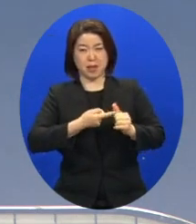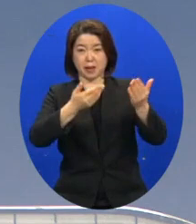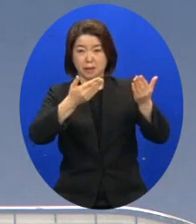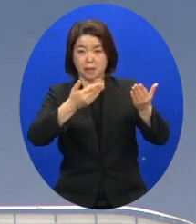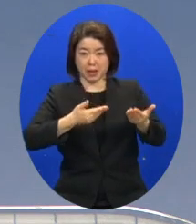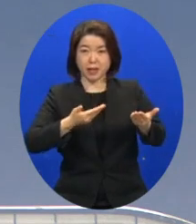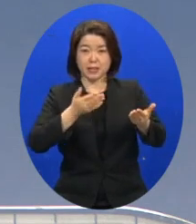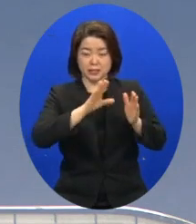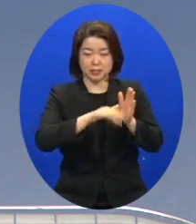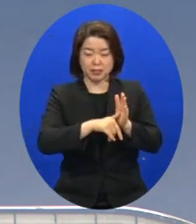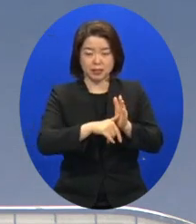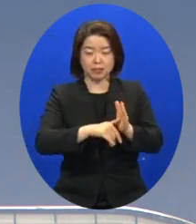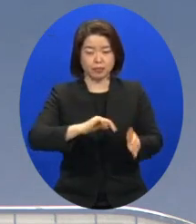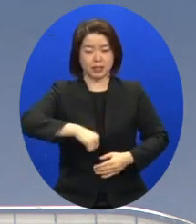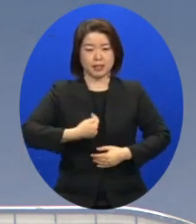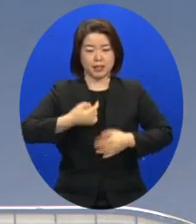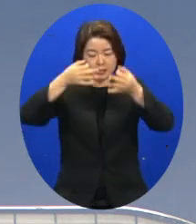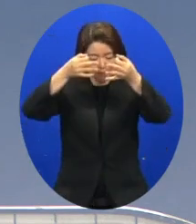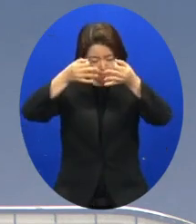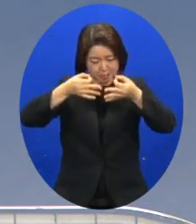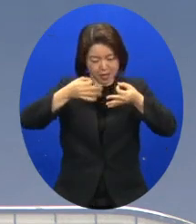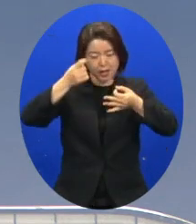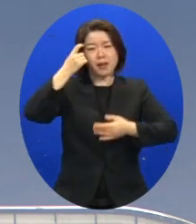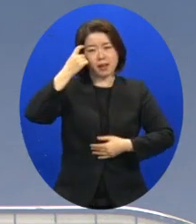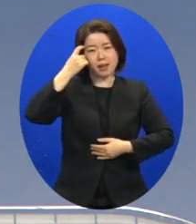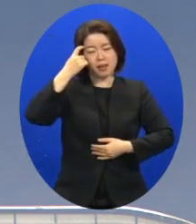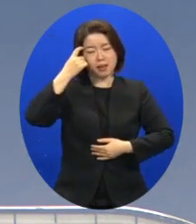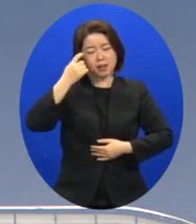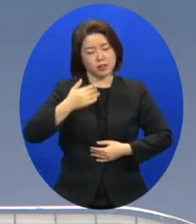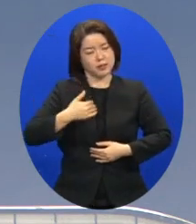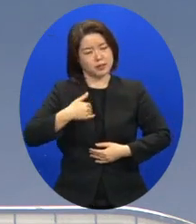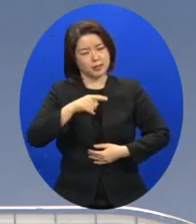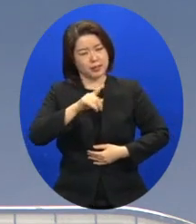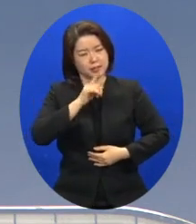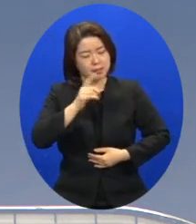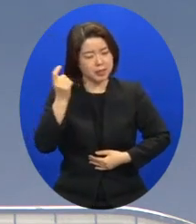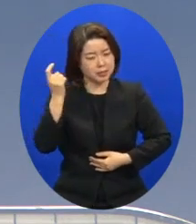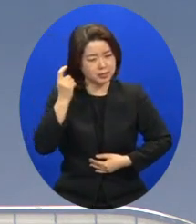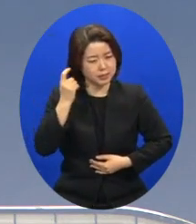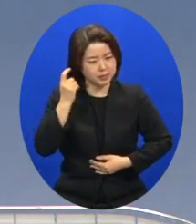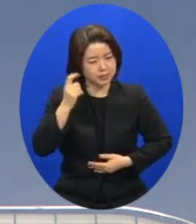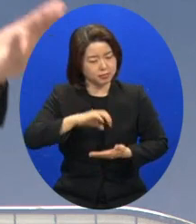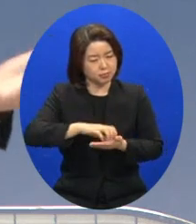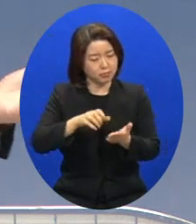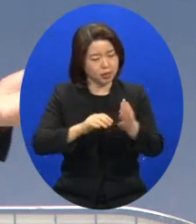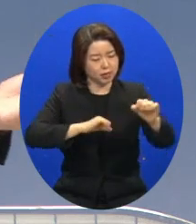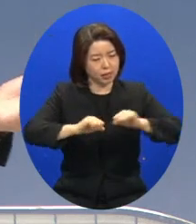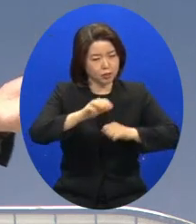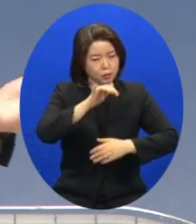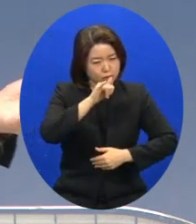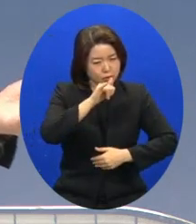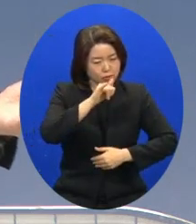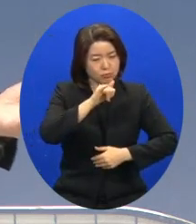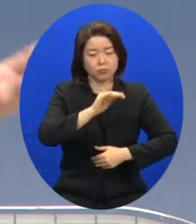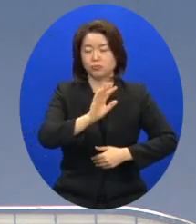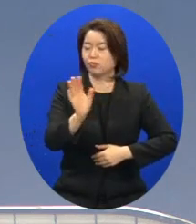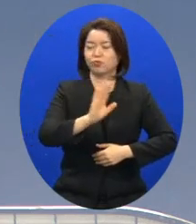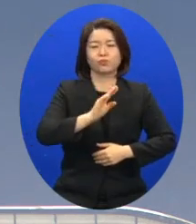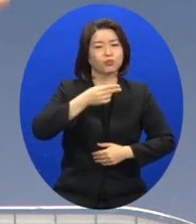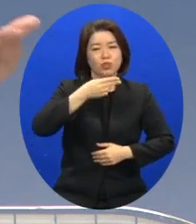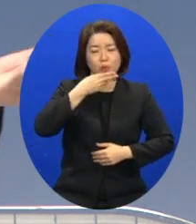자기 자신을 돌아보았습니다 내가 정말 그런 말을 들을 만한 일을 했나 근데 그렇지 않았습니다